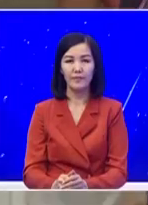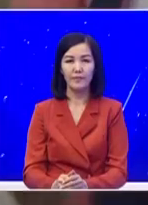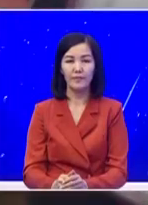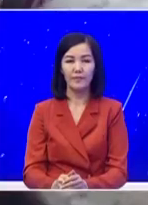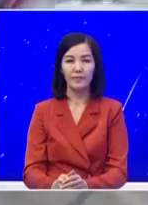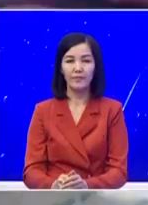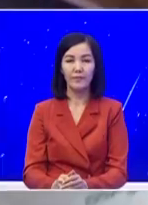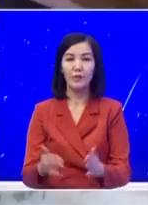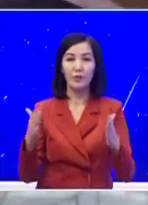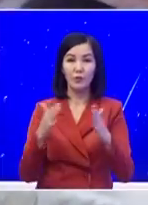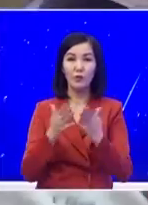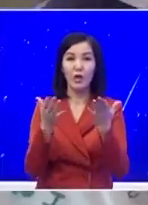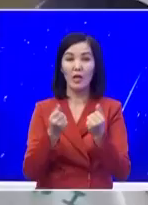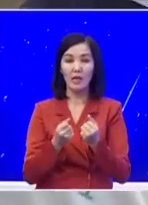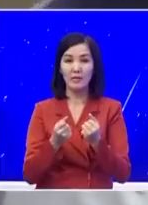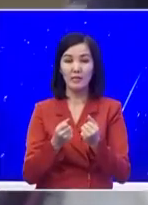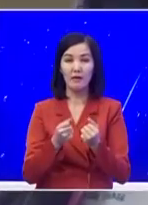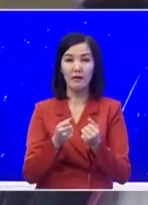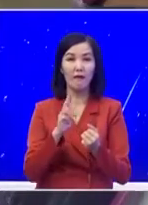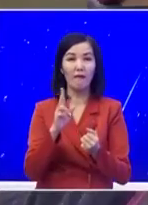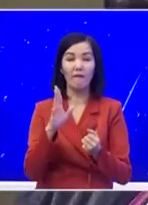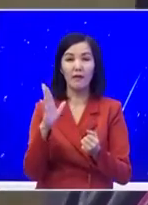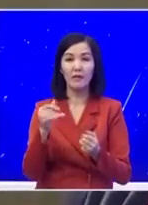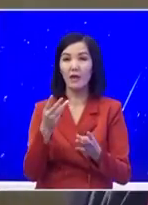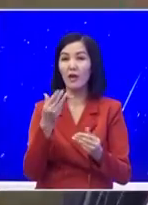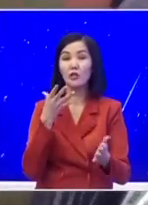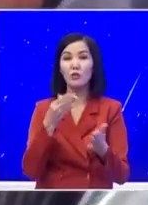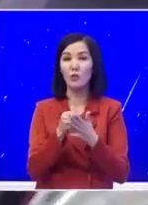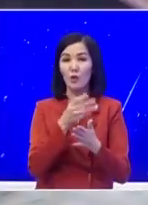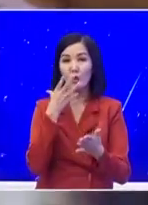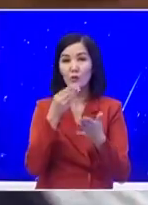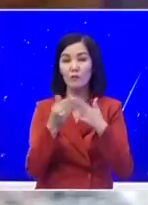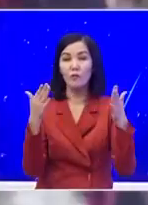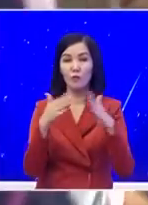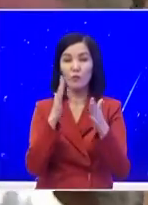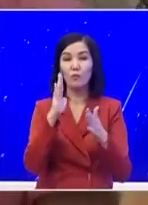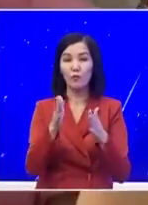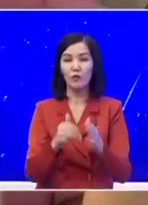Құтты болсын. Енді баспаналы боласыздар, ешкімге квартира төлемейсіздер, өздеріңіздің шаңырақтарыңыз.